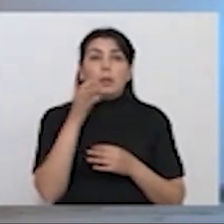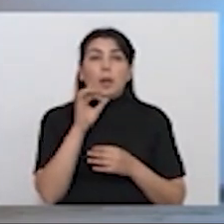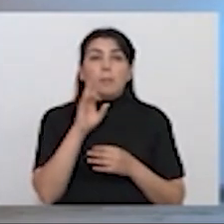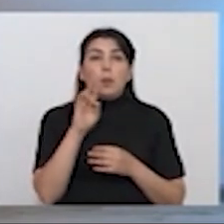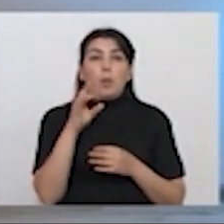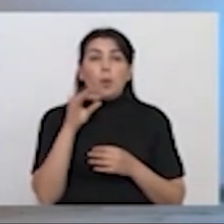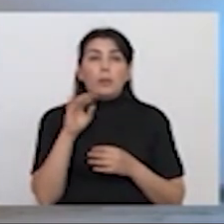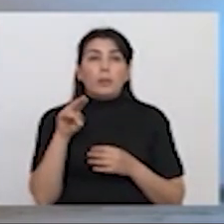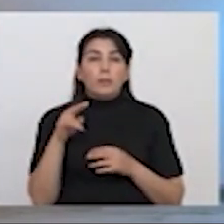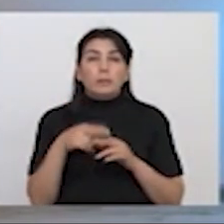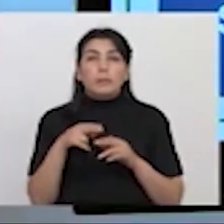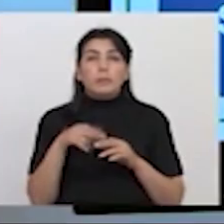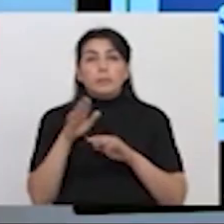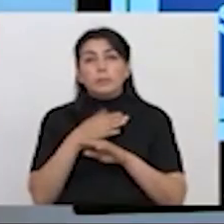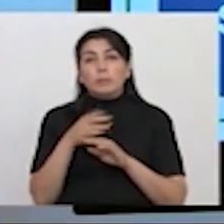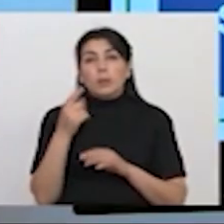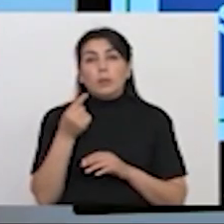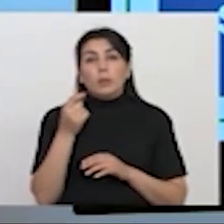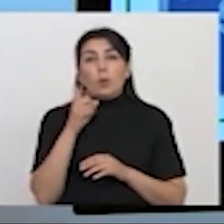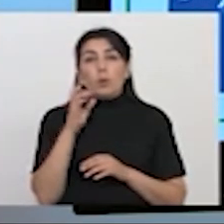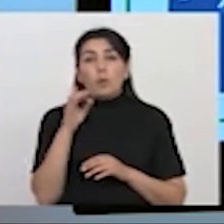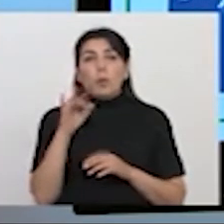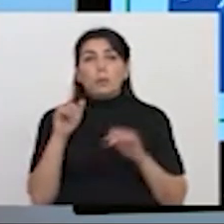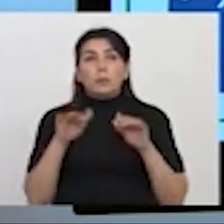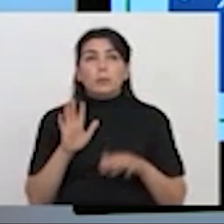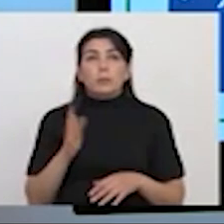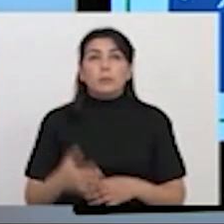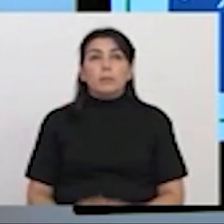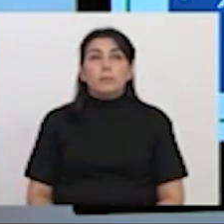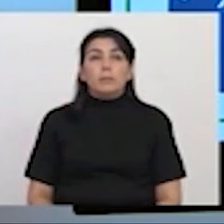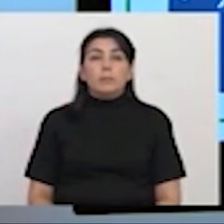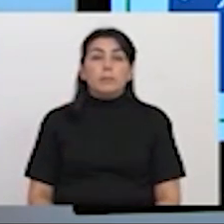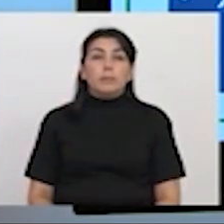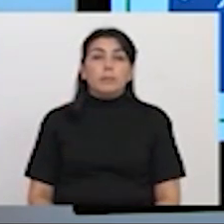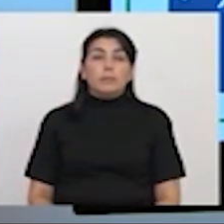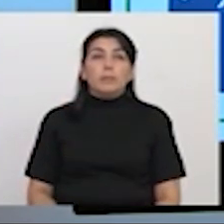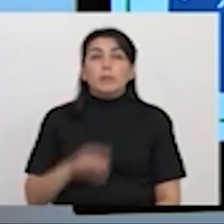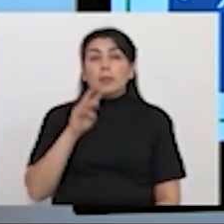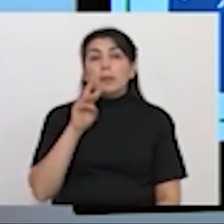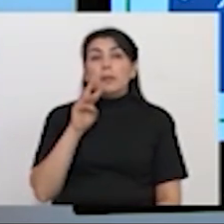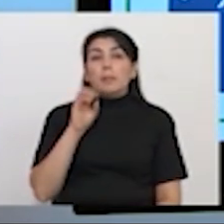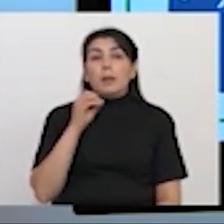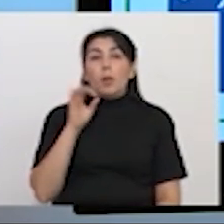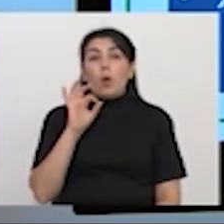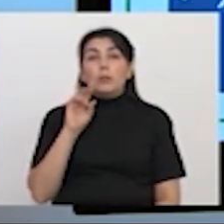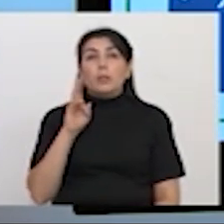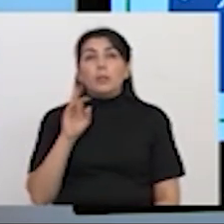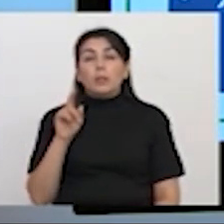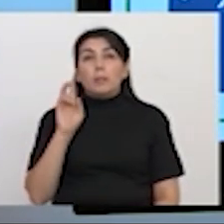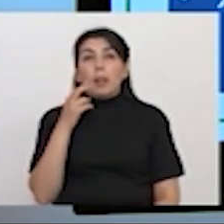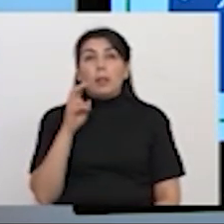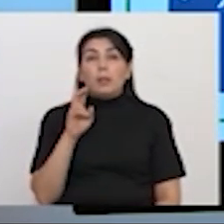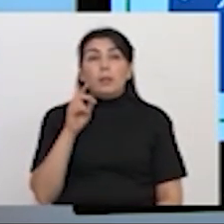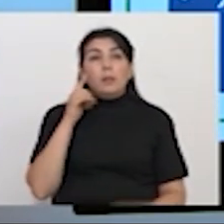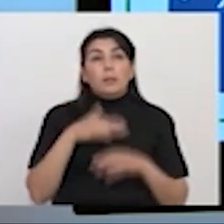naborli bir-biridan farq qiluvchi hujayralar hosil bo'ladi. Endi meyozni biologik ahamiyatiga keladigan